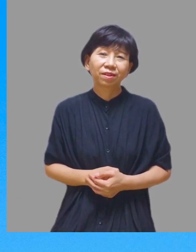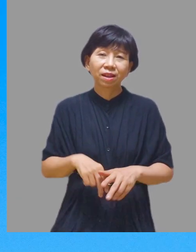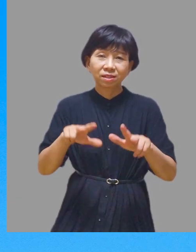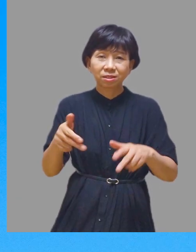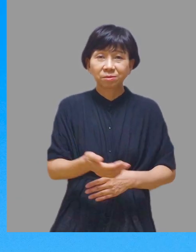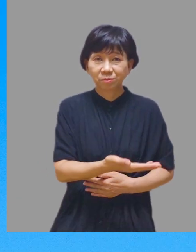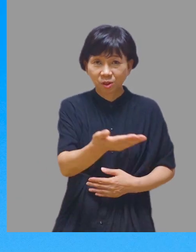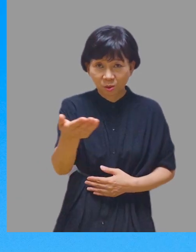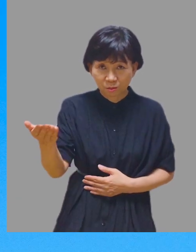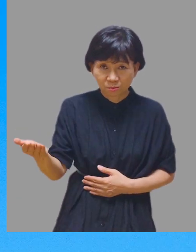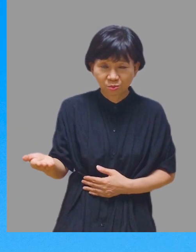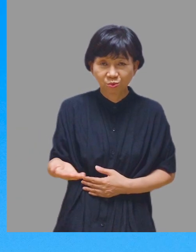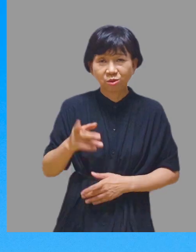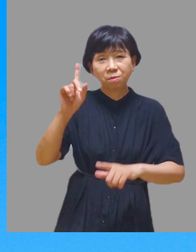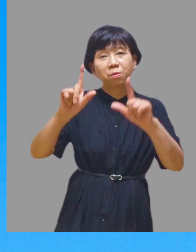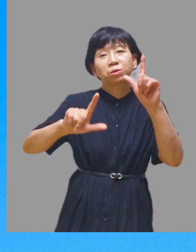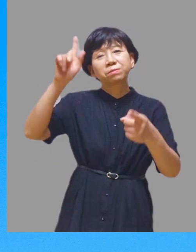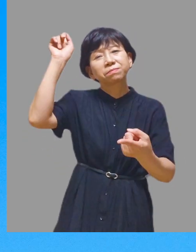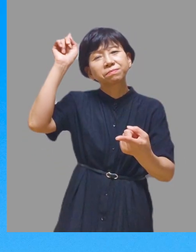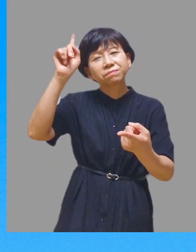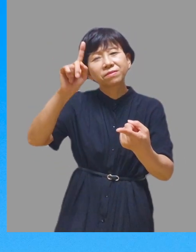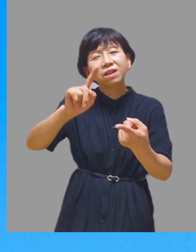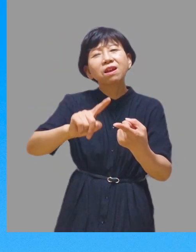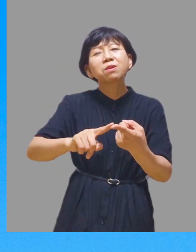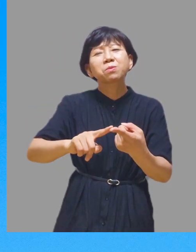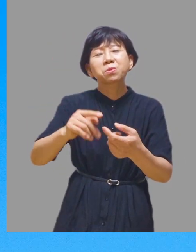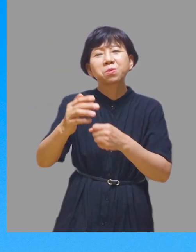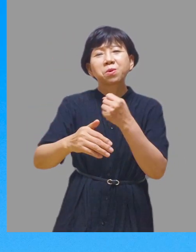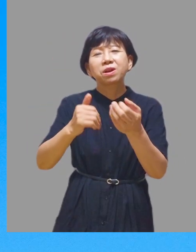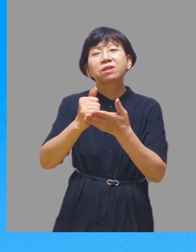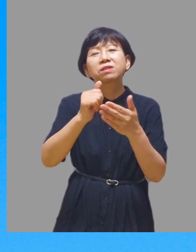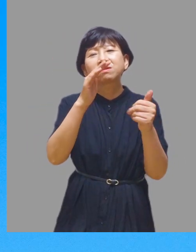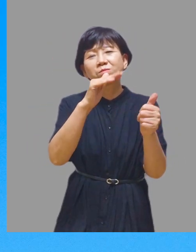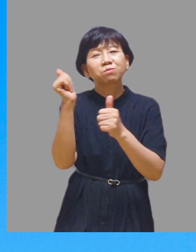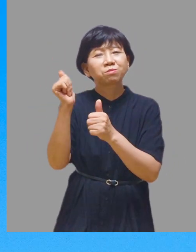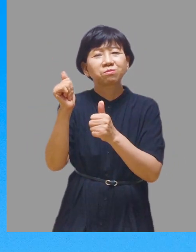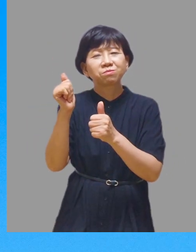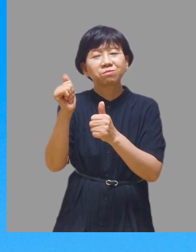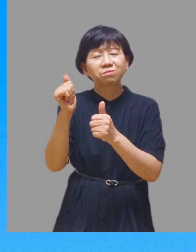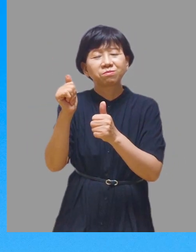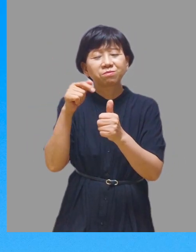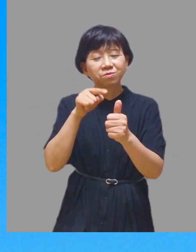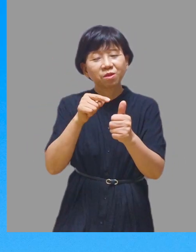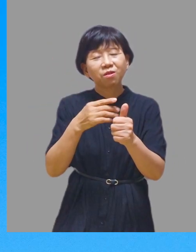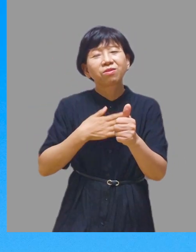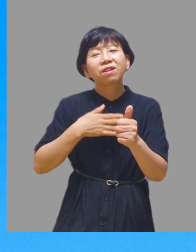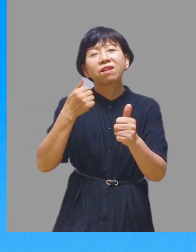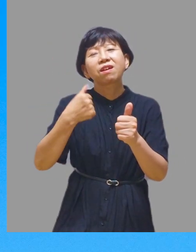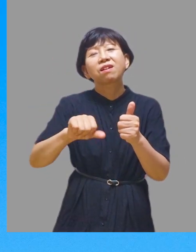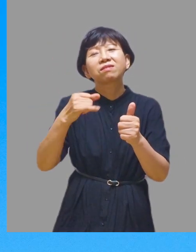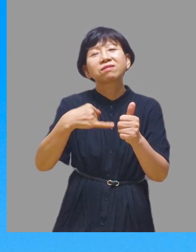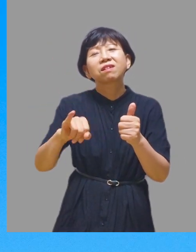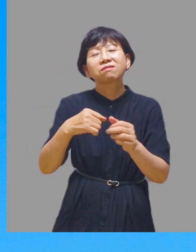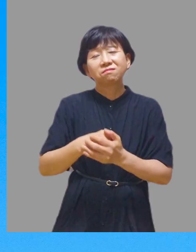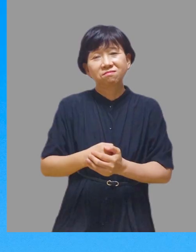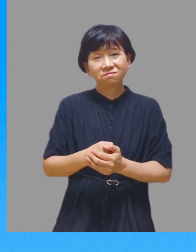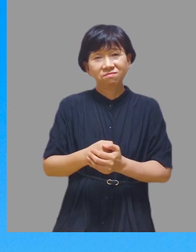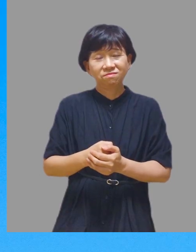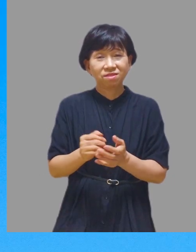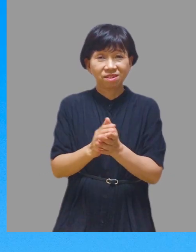지금 여러분의 모습 그대로도 하나님은 말씀하시는 거예요. 넌 내 자녀야.